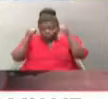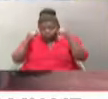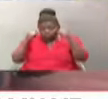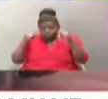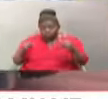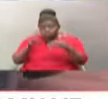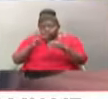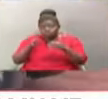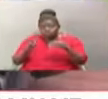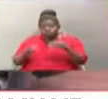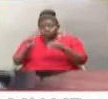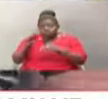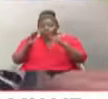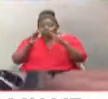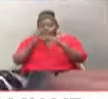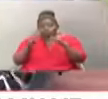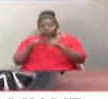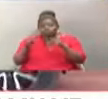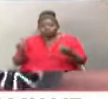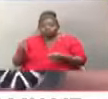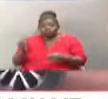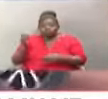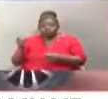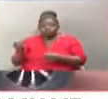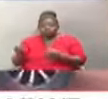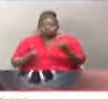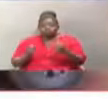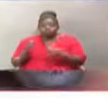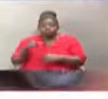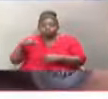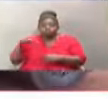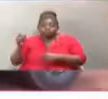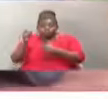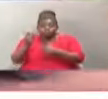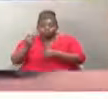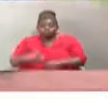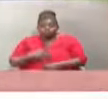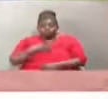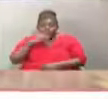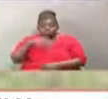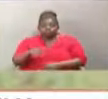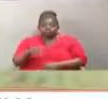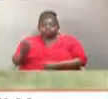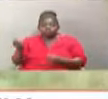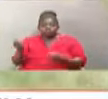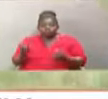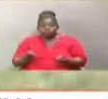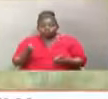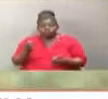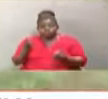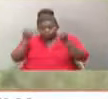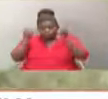fulmi makage nga kutomu gonali nye motokaye. Okugenda mfamo kulambula kunteze.